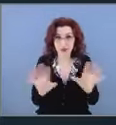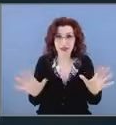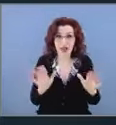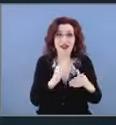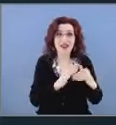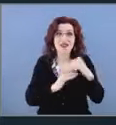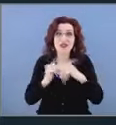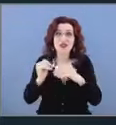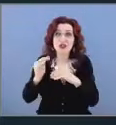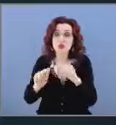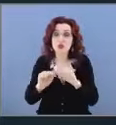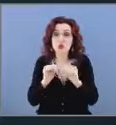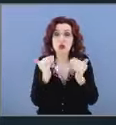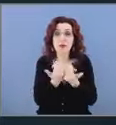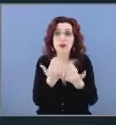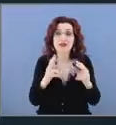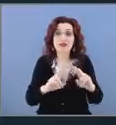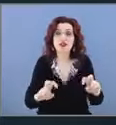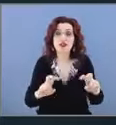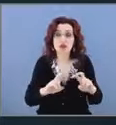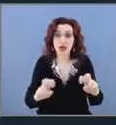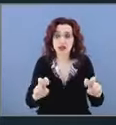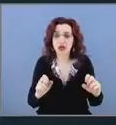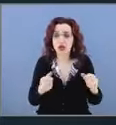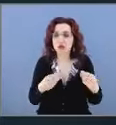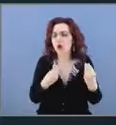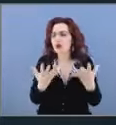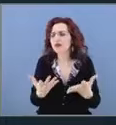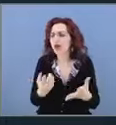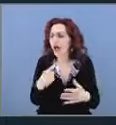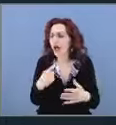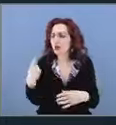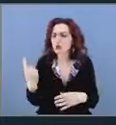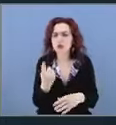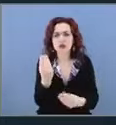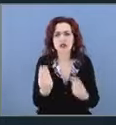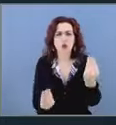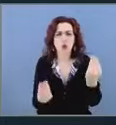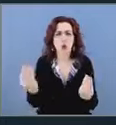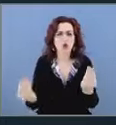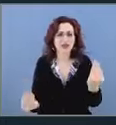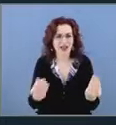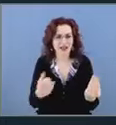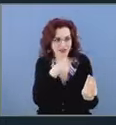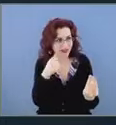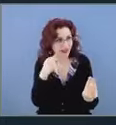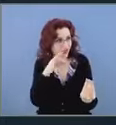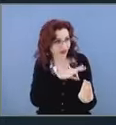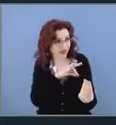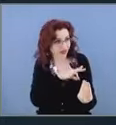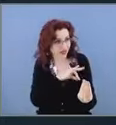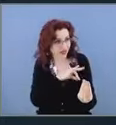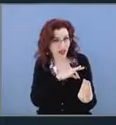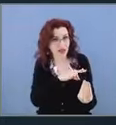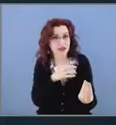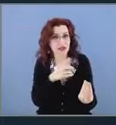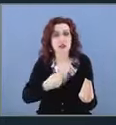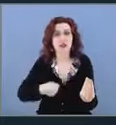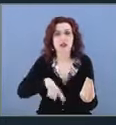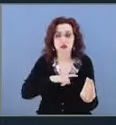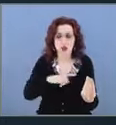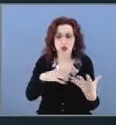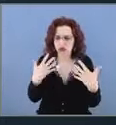disposizione di tutti gli utenti interessati. Noi lo stiamo facendo insieme a tanti istituti